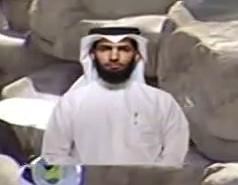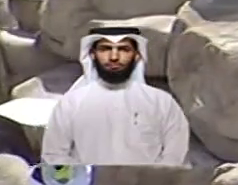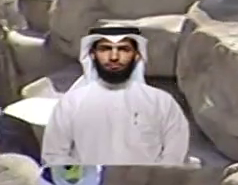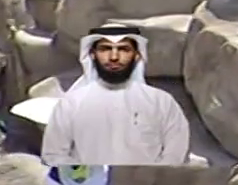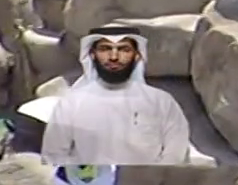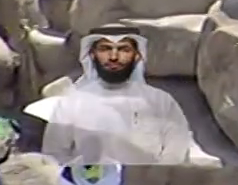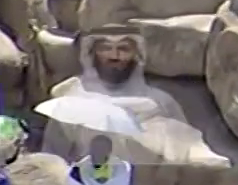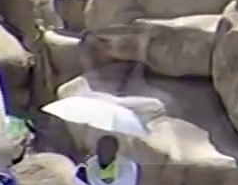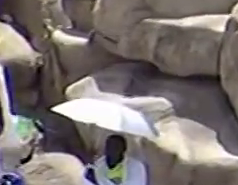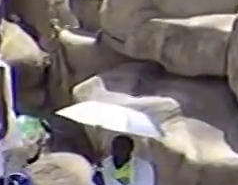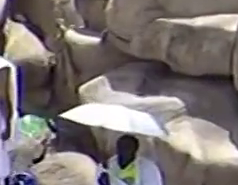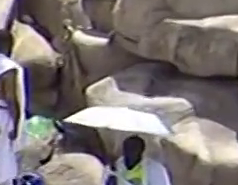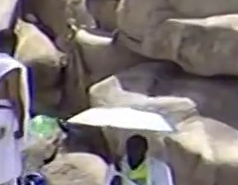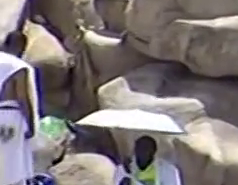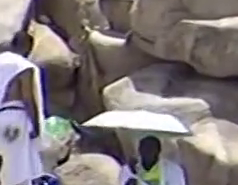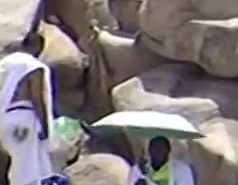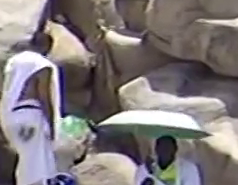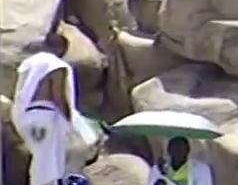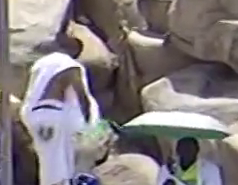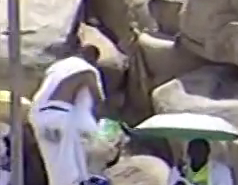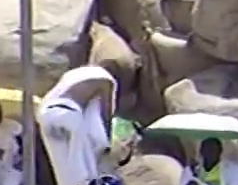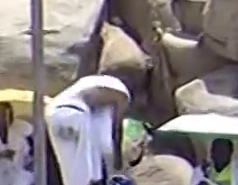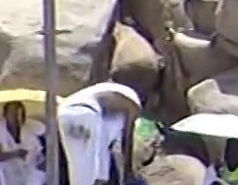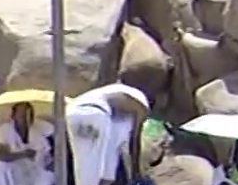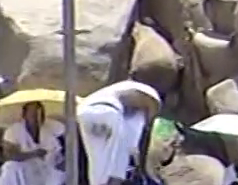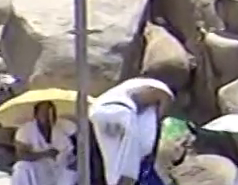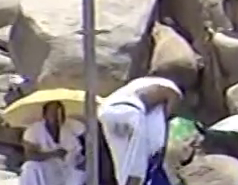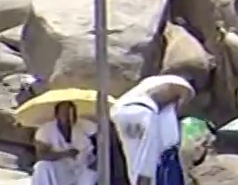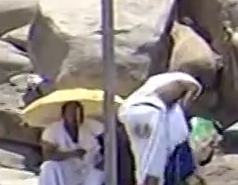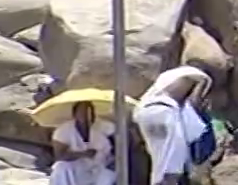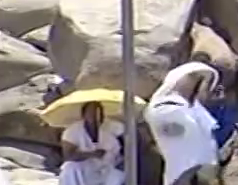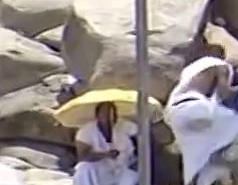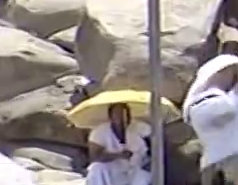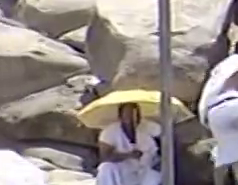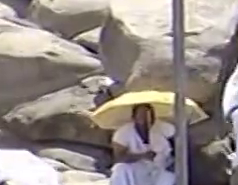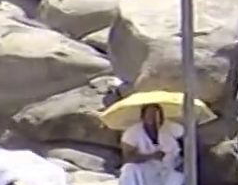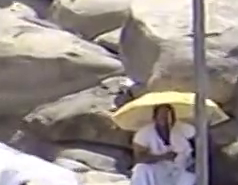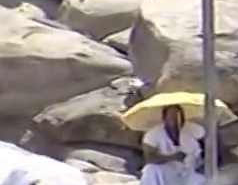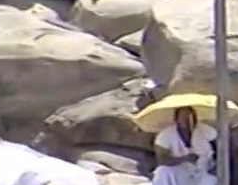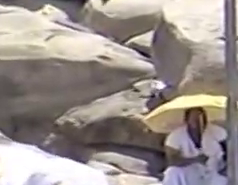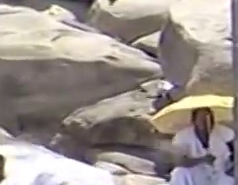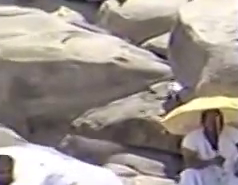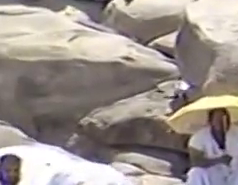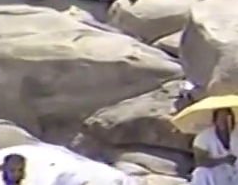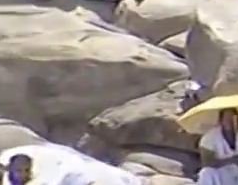لبيك لا شريك لك، لبيك إن الحمد والنعمة لك.